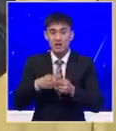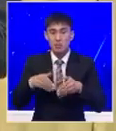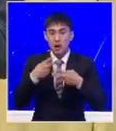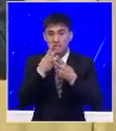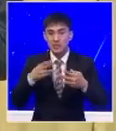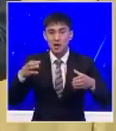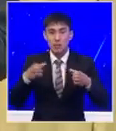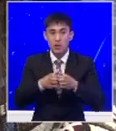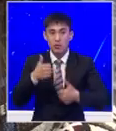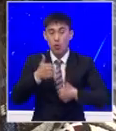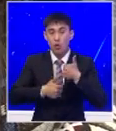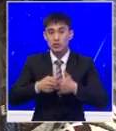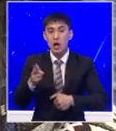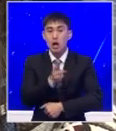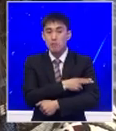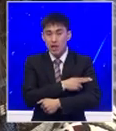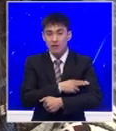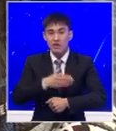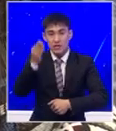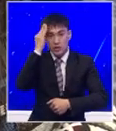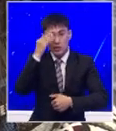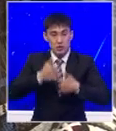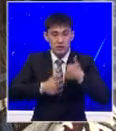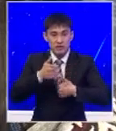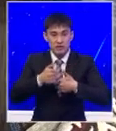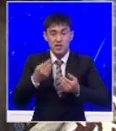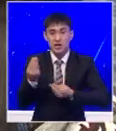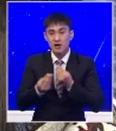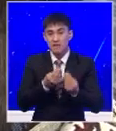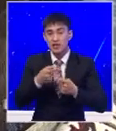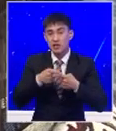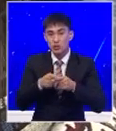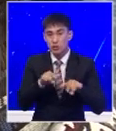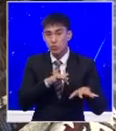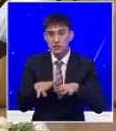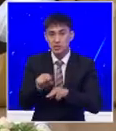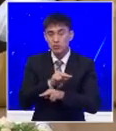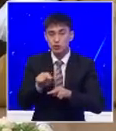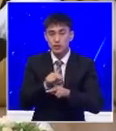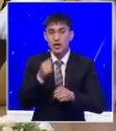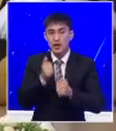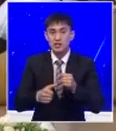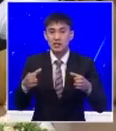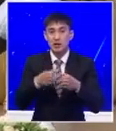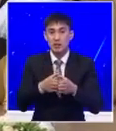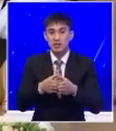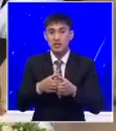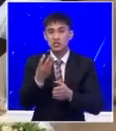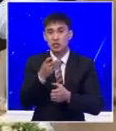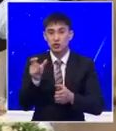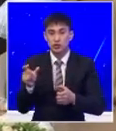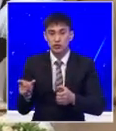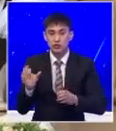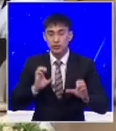представление команд, конкурс капитанов, интеллектуальный марафон, а также игровые технологии в процессе обучения. Каждая команда состоит из